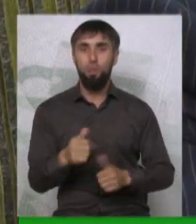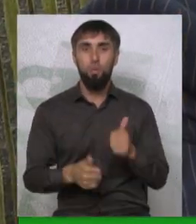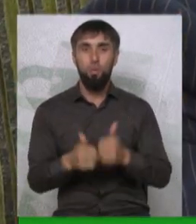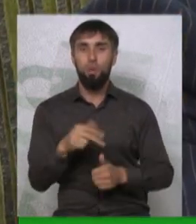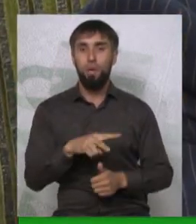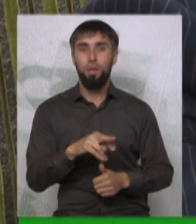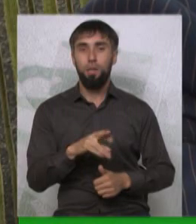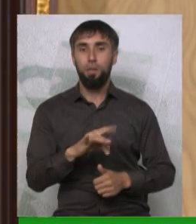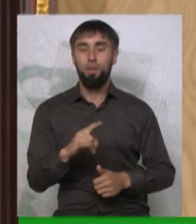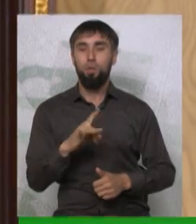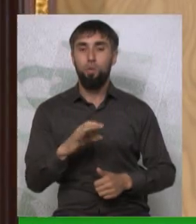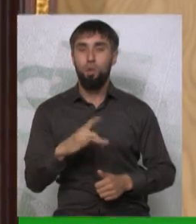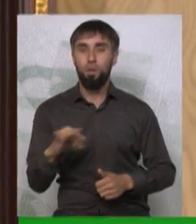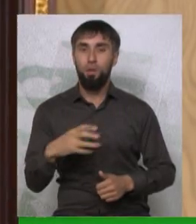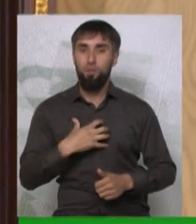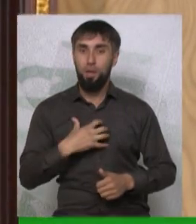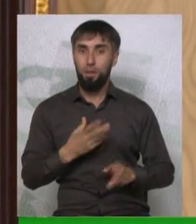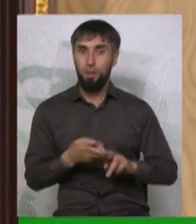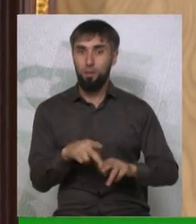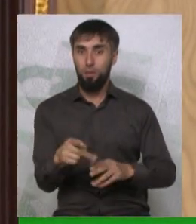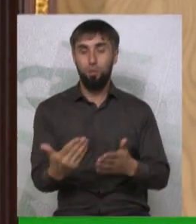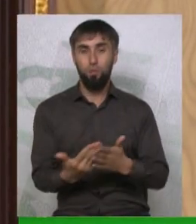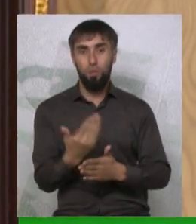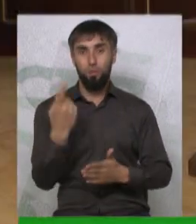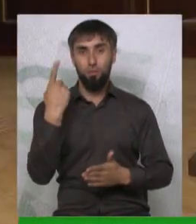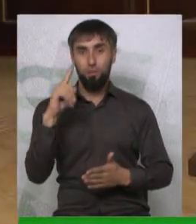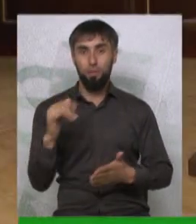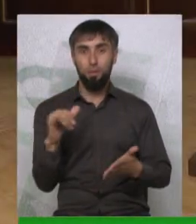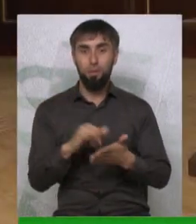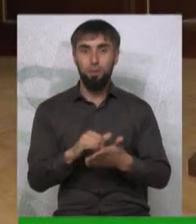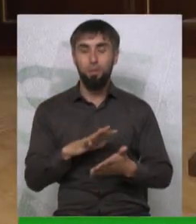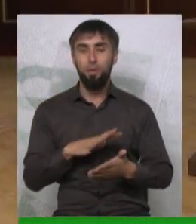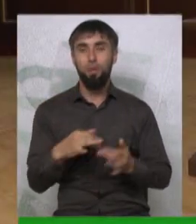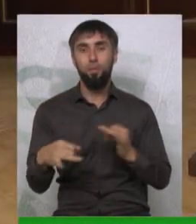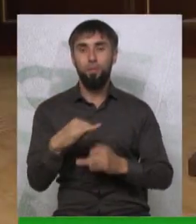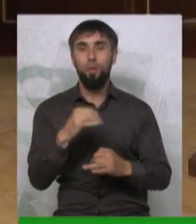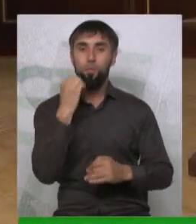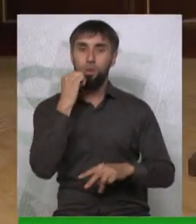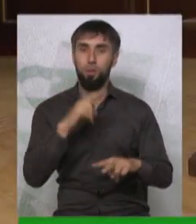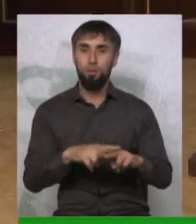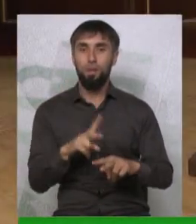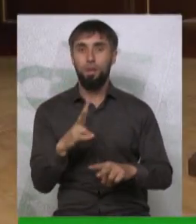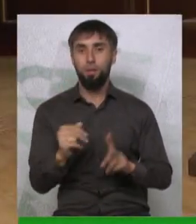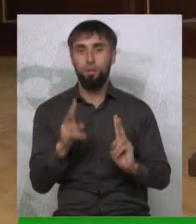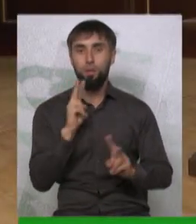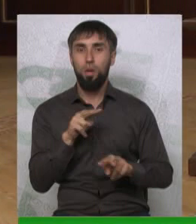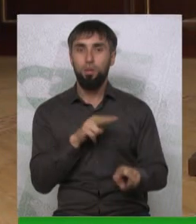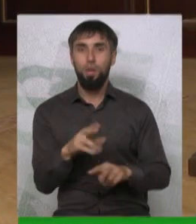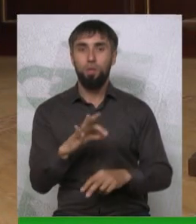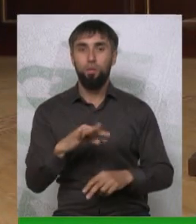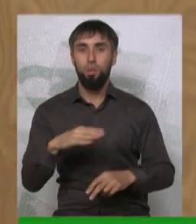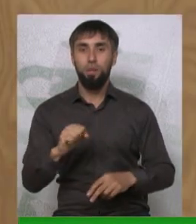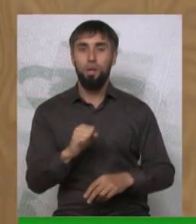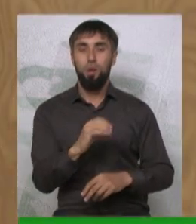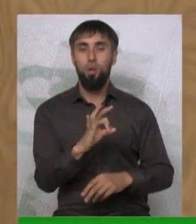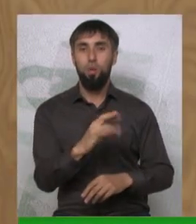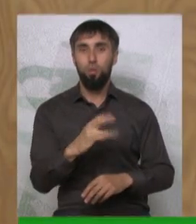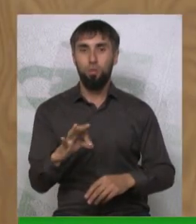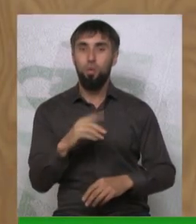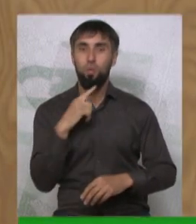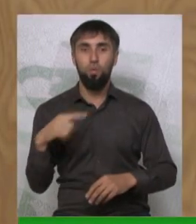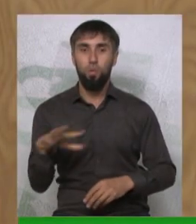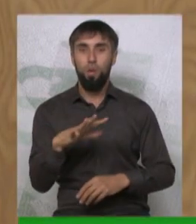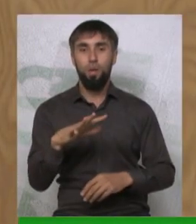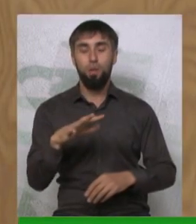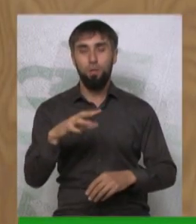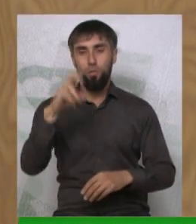конкурса «Лидеры России». Важность этого нововведения обсуждалась накануне в Кремле на заседании наблюдательного совета ОНО «Россия –